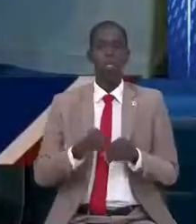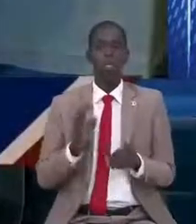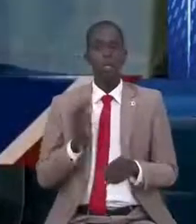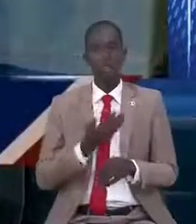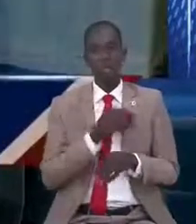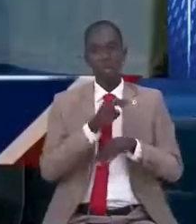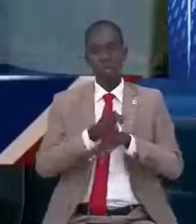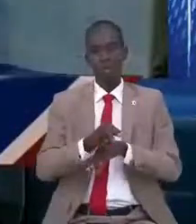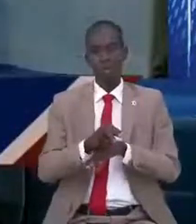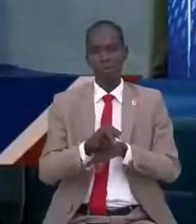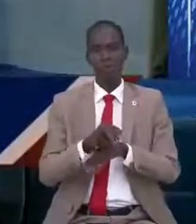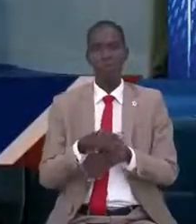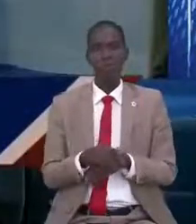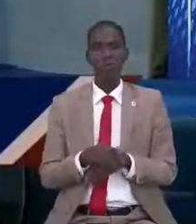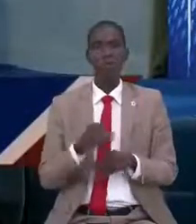ministère,